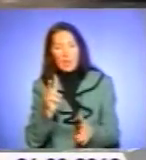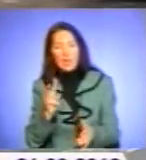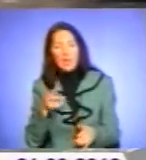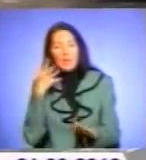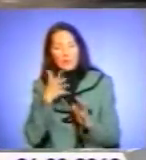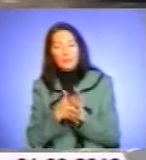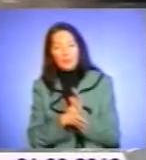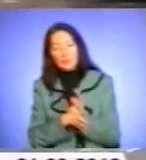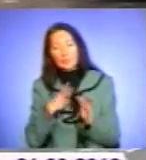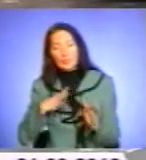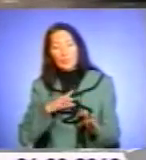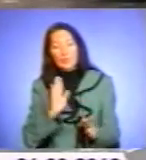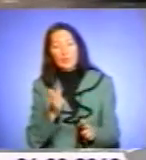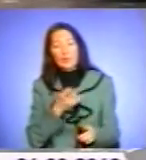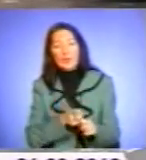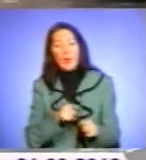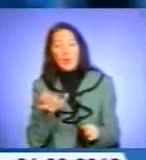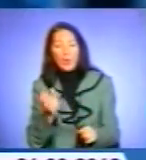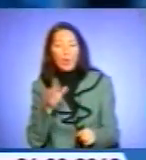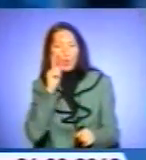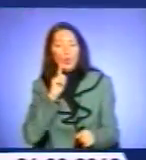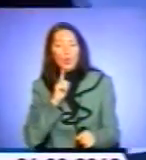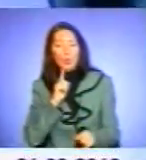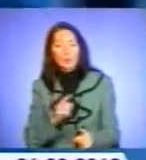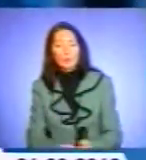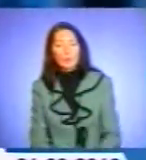стане для пасажирів зручністю.